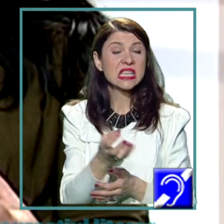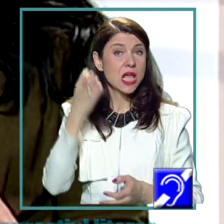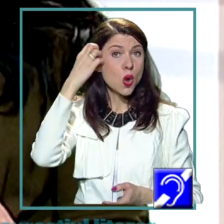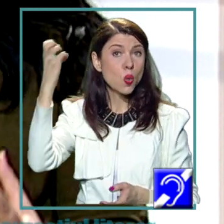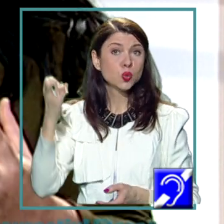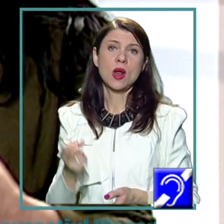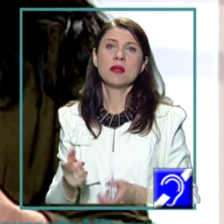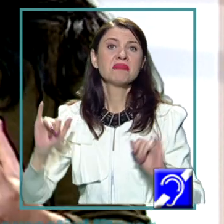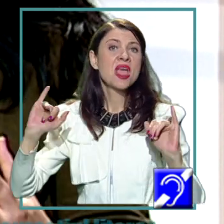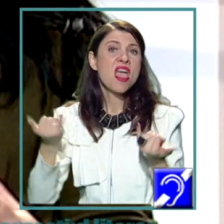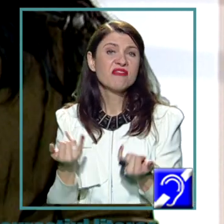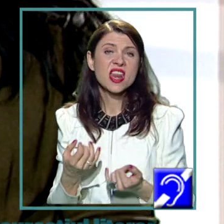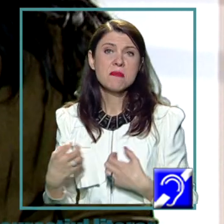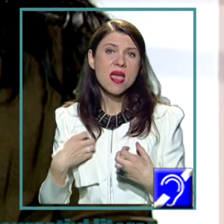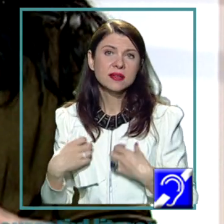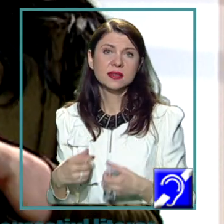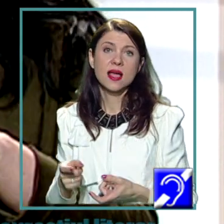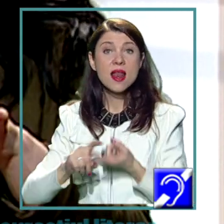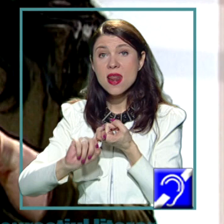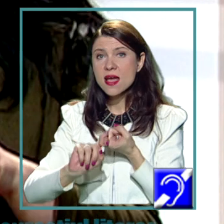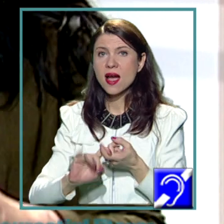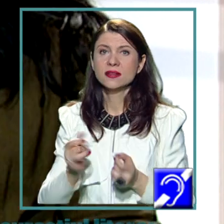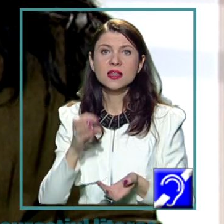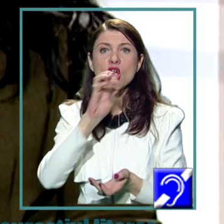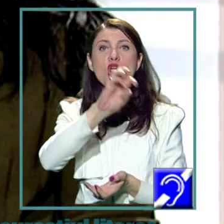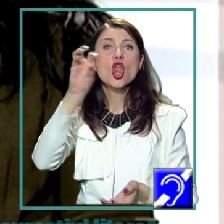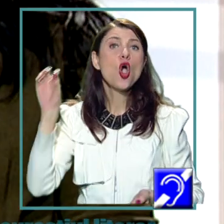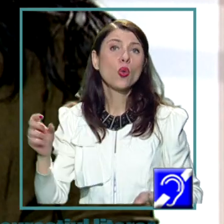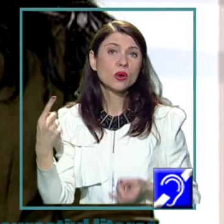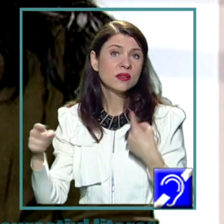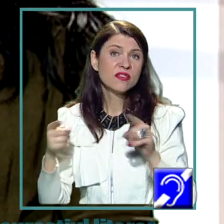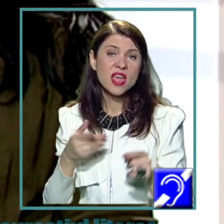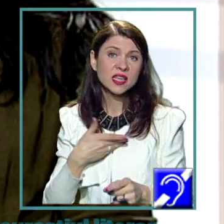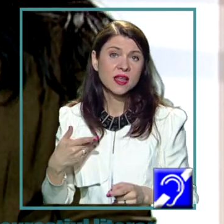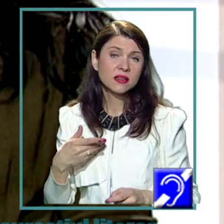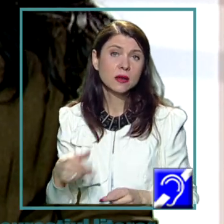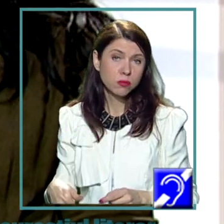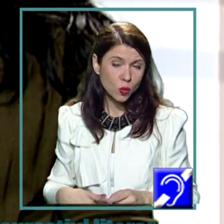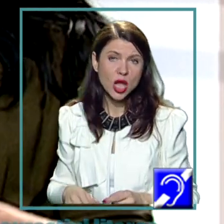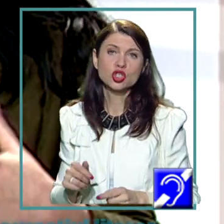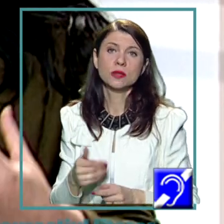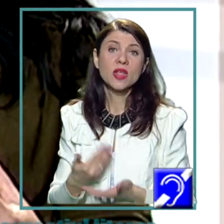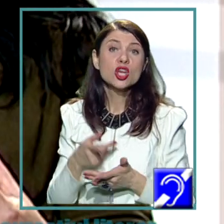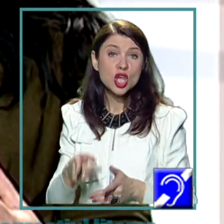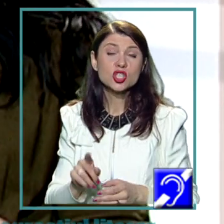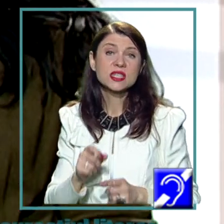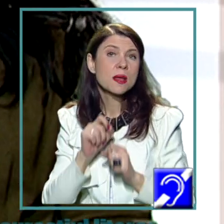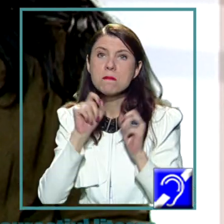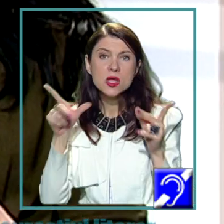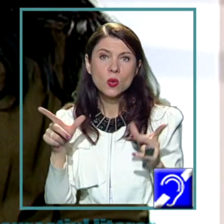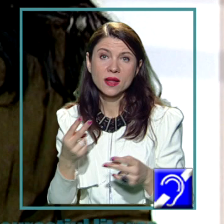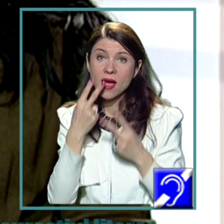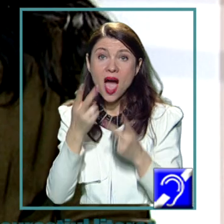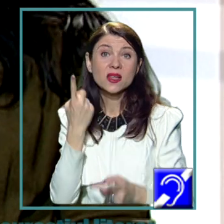de evenimente legate într-un fel sau altul de diferite locuri din oraș. Lucrul acesta e minunat, spun eu, arată